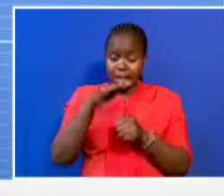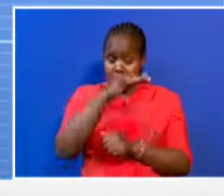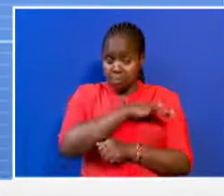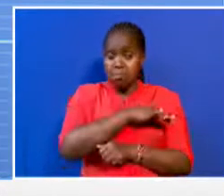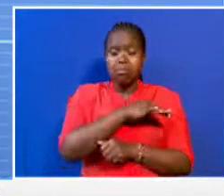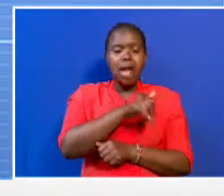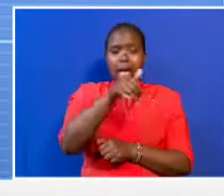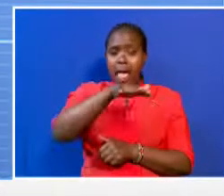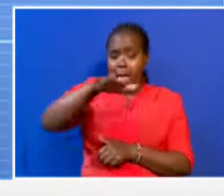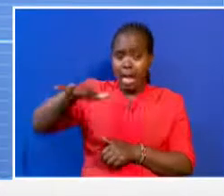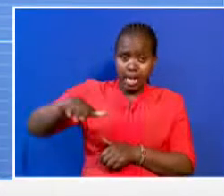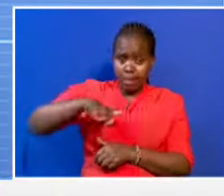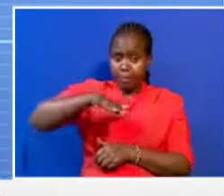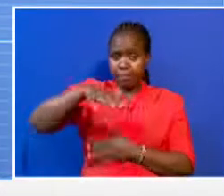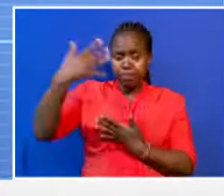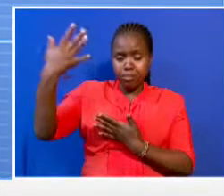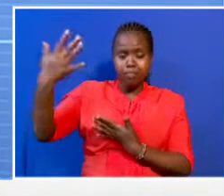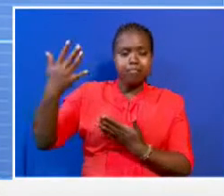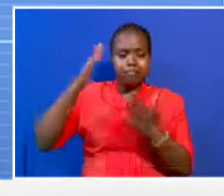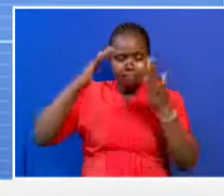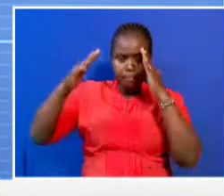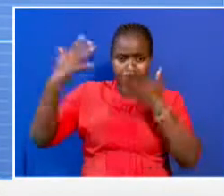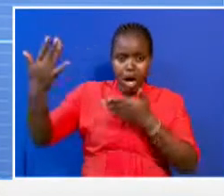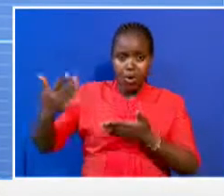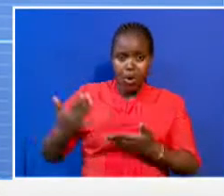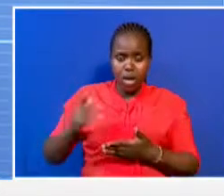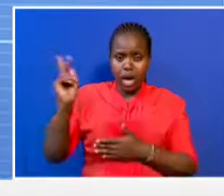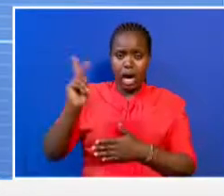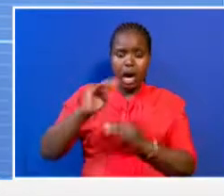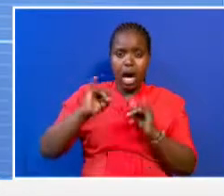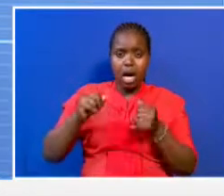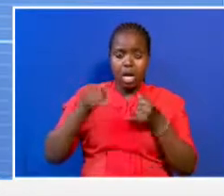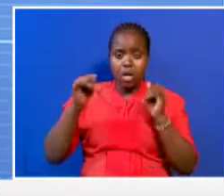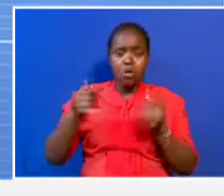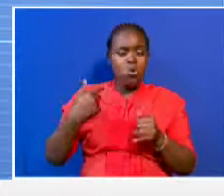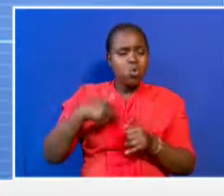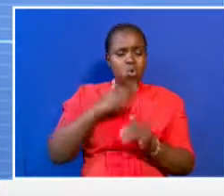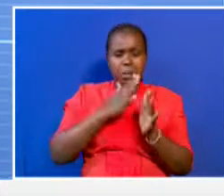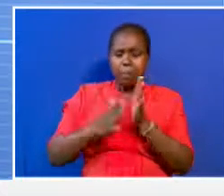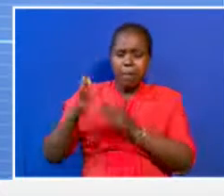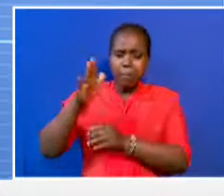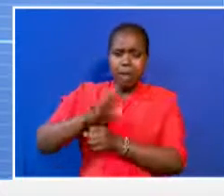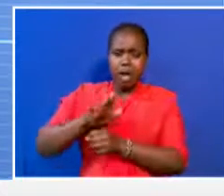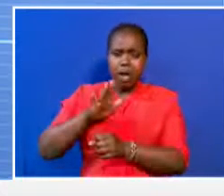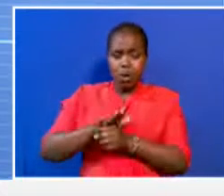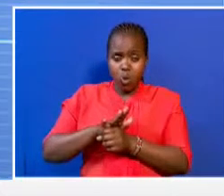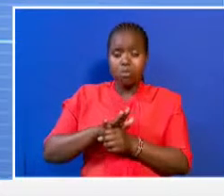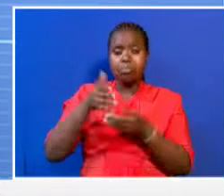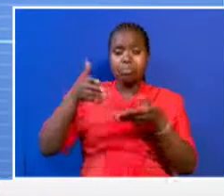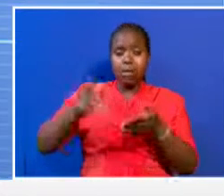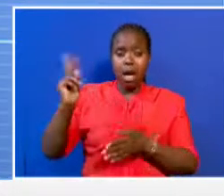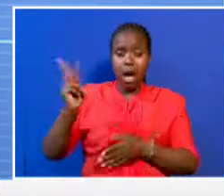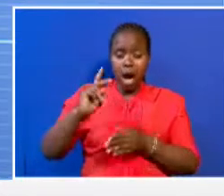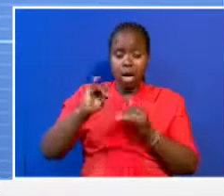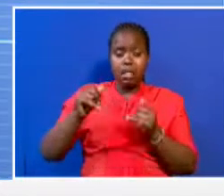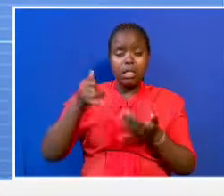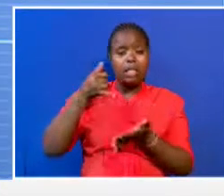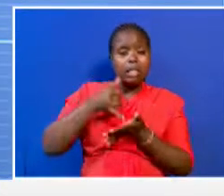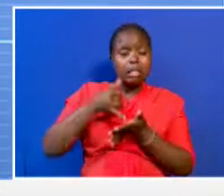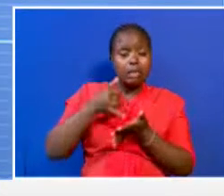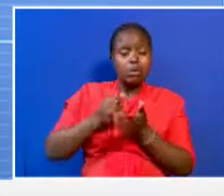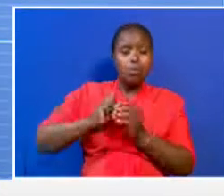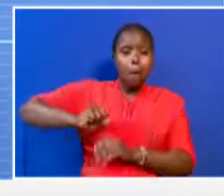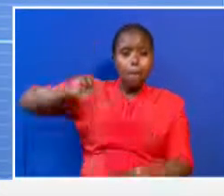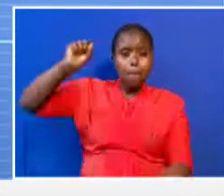alama popote pale ulipo. Ujambo na karibu kwenye taarifa zetu za Mwale wa Kaka. Yapo mengi ambayo tumekuandalia kwenye taarifa zetu, ikiwemo taarifa